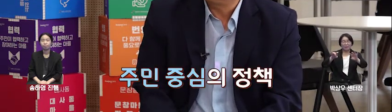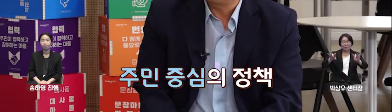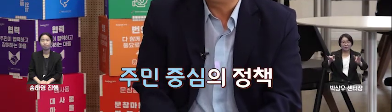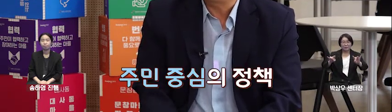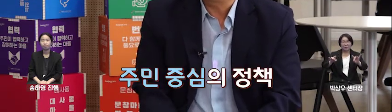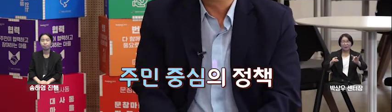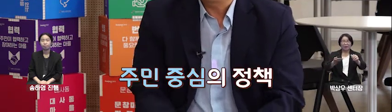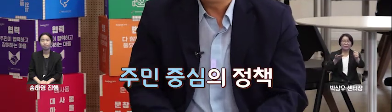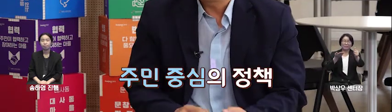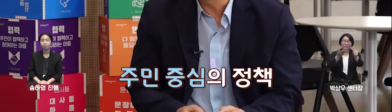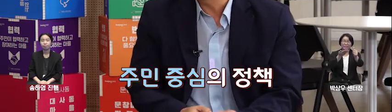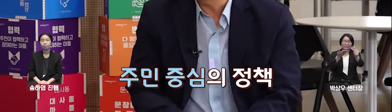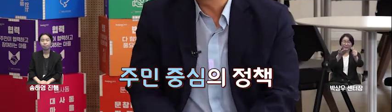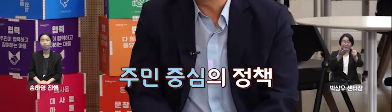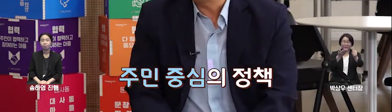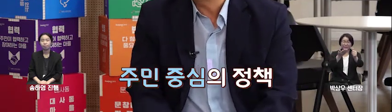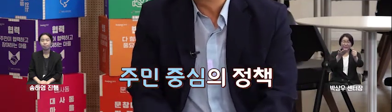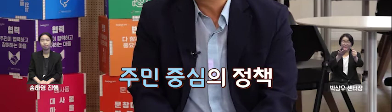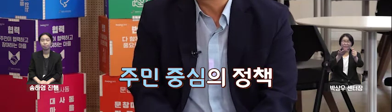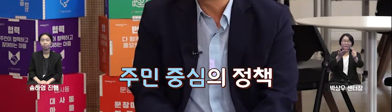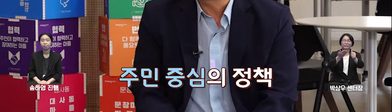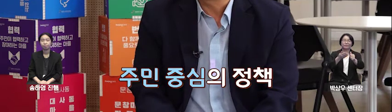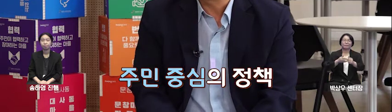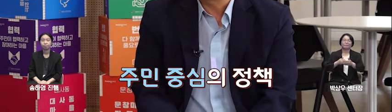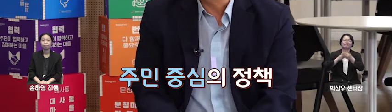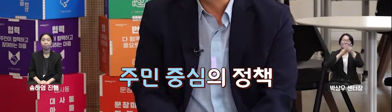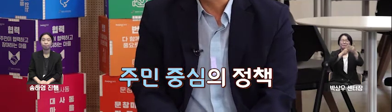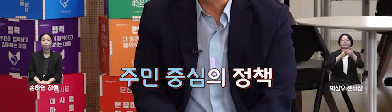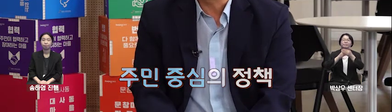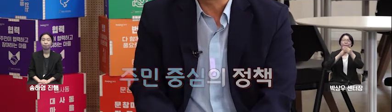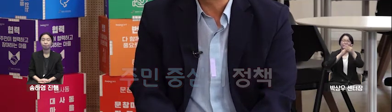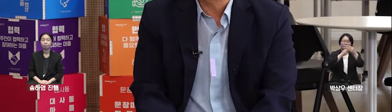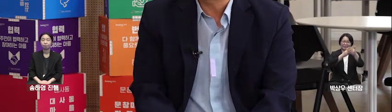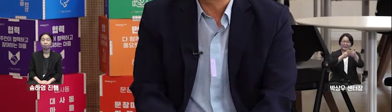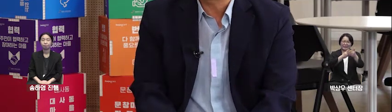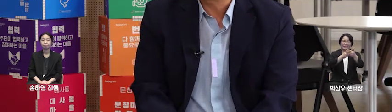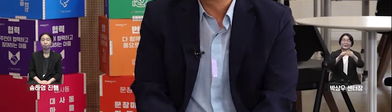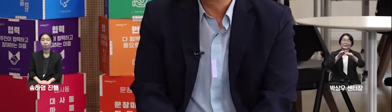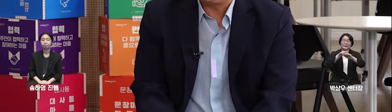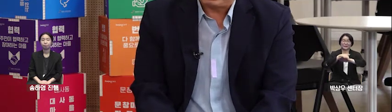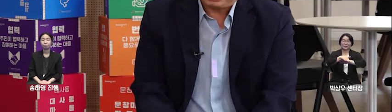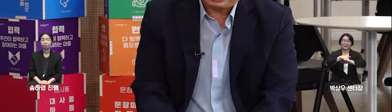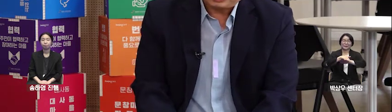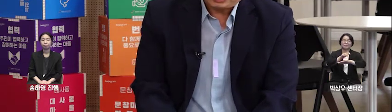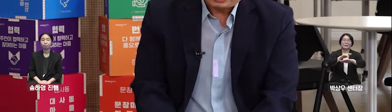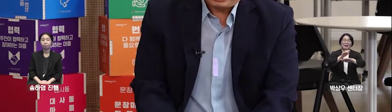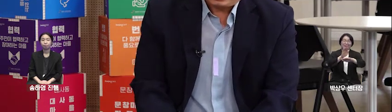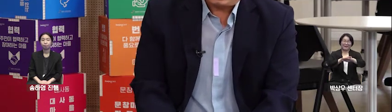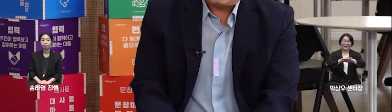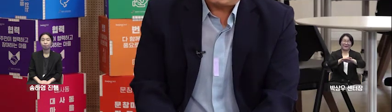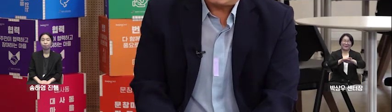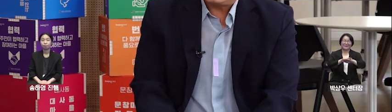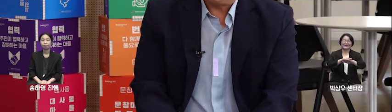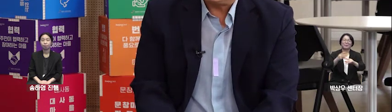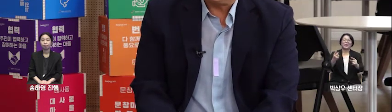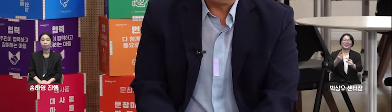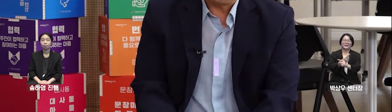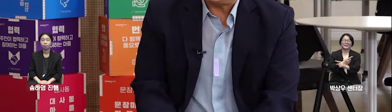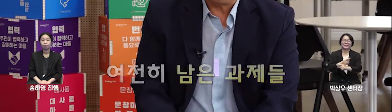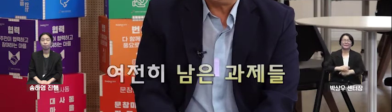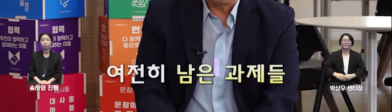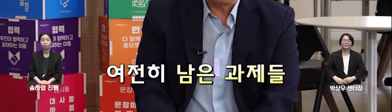이러한 지침들이 이제 일반화되어져 온 것도 굉장히 큰 변화라고 보여지고요.